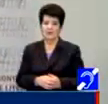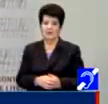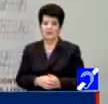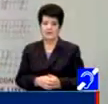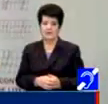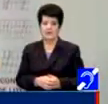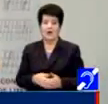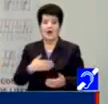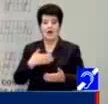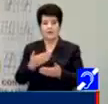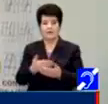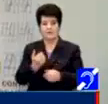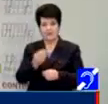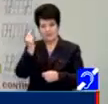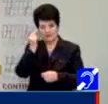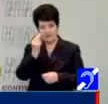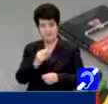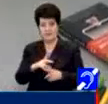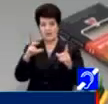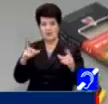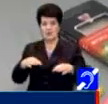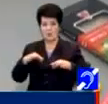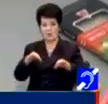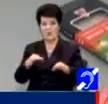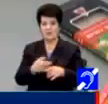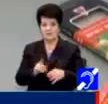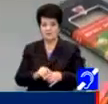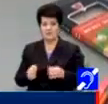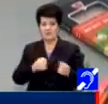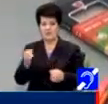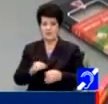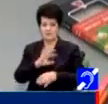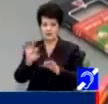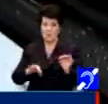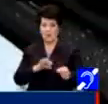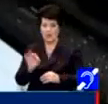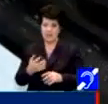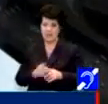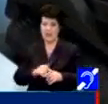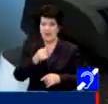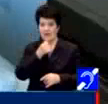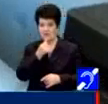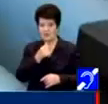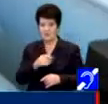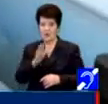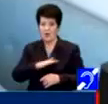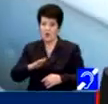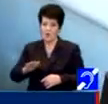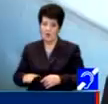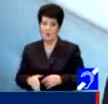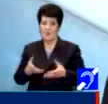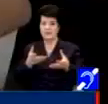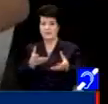perete. Activitățile de la școala mobilă sunt asigurate de profesori și mentori angajați în cadrul proiectului, care încearcă să-i motiveze pe copii să-și